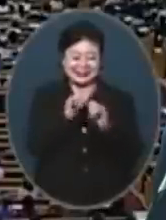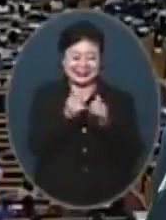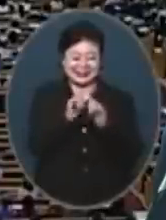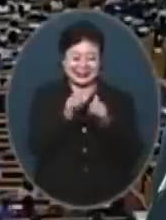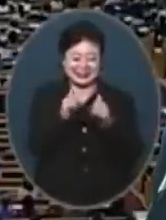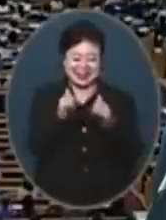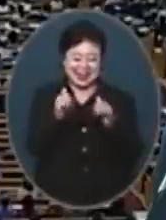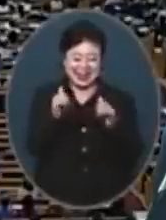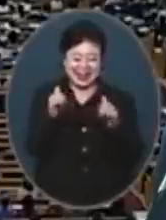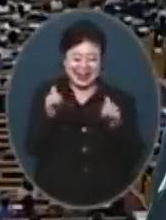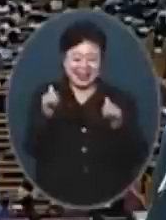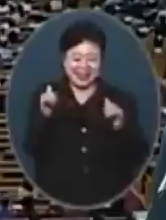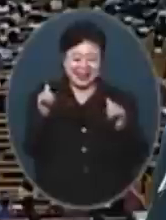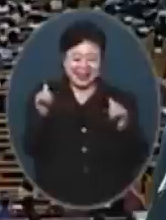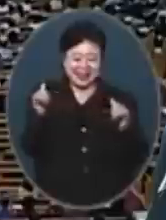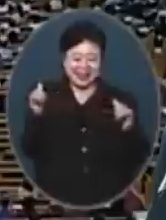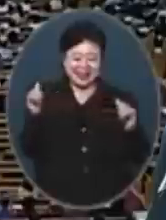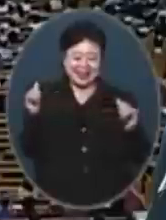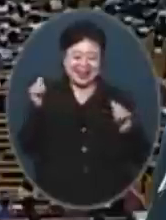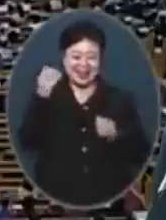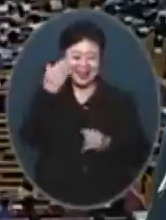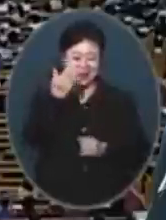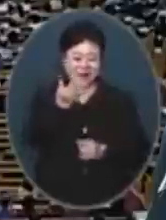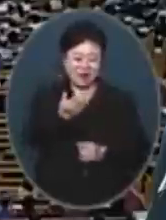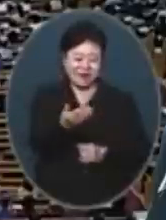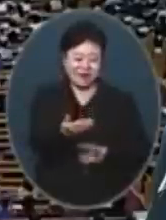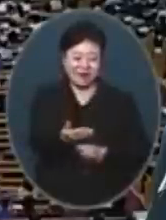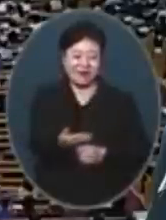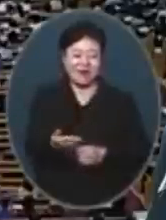사랑하는 자.